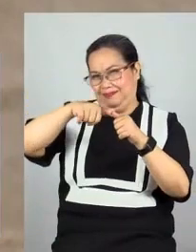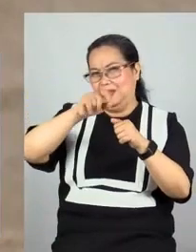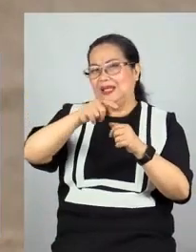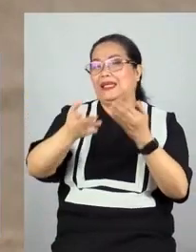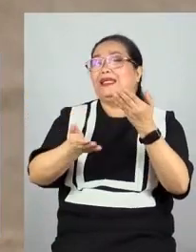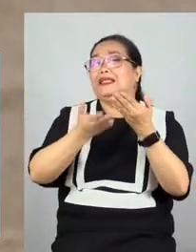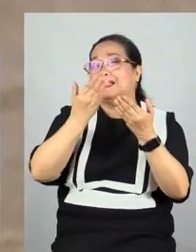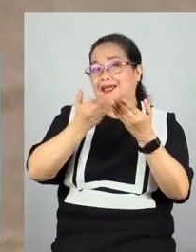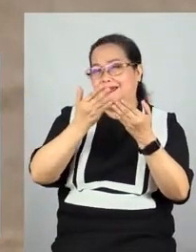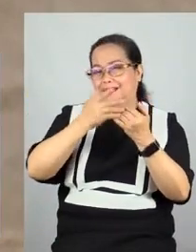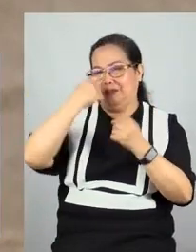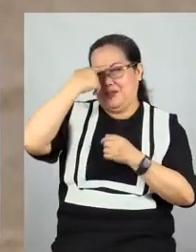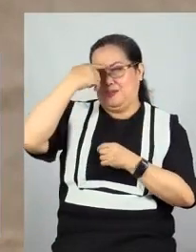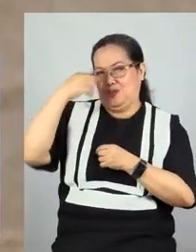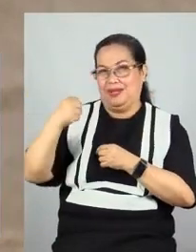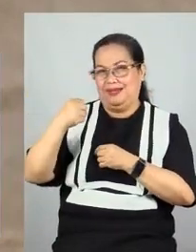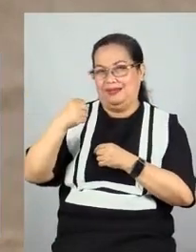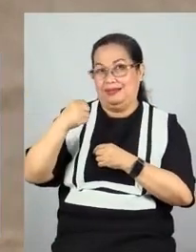ng mas madali.